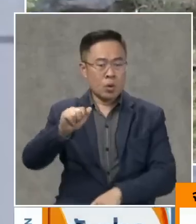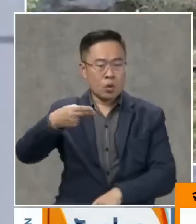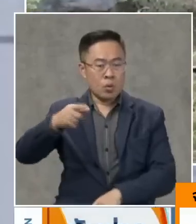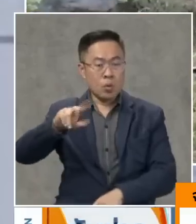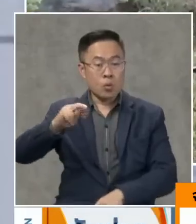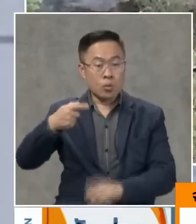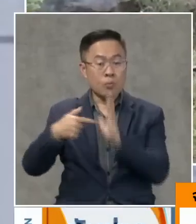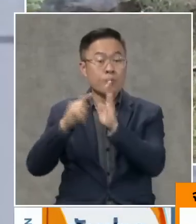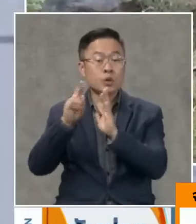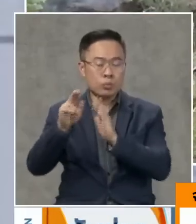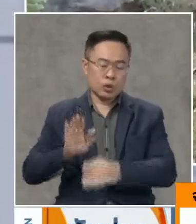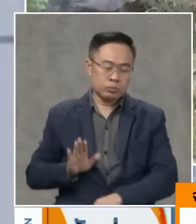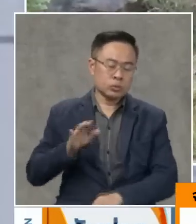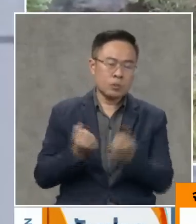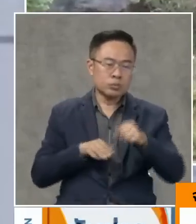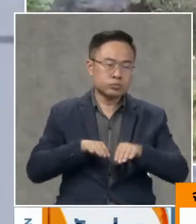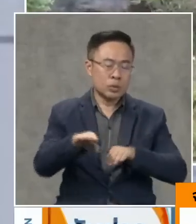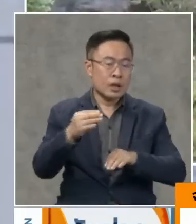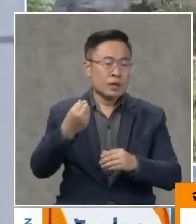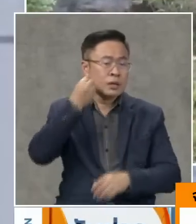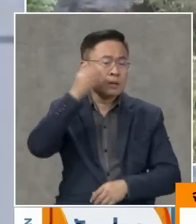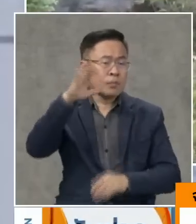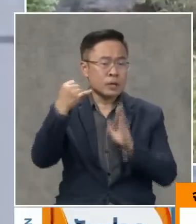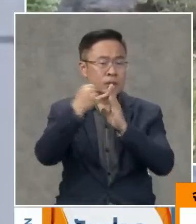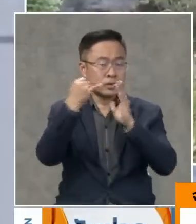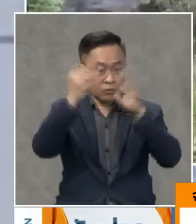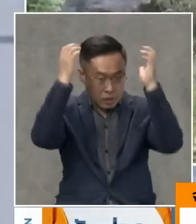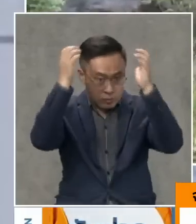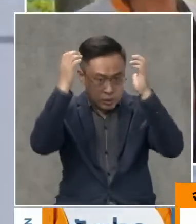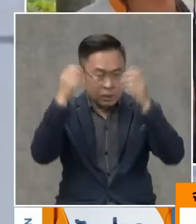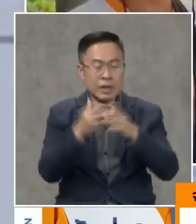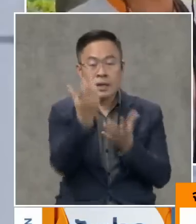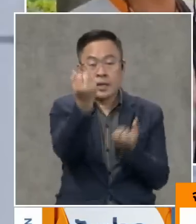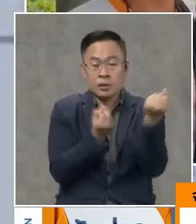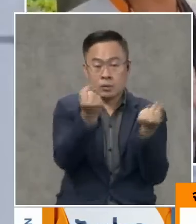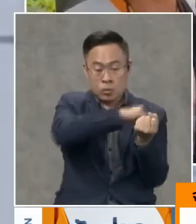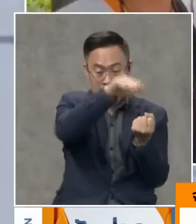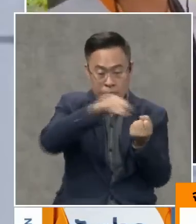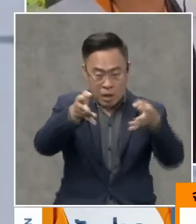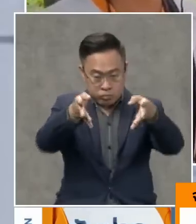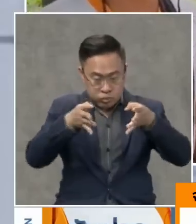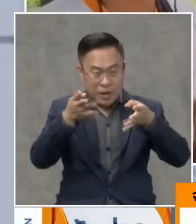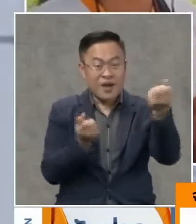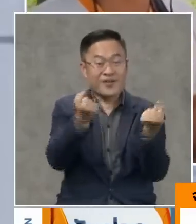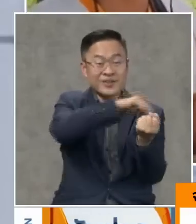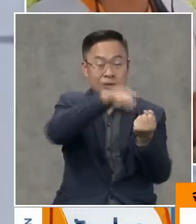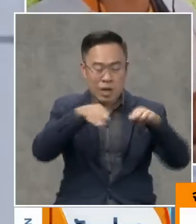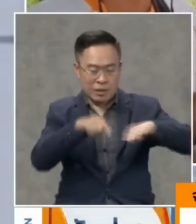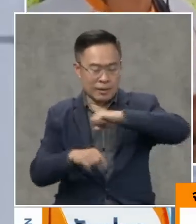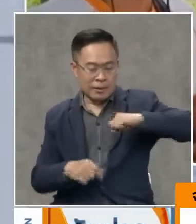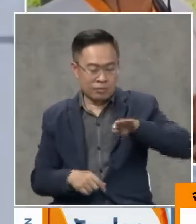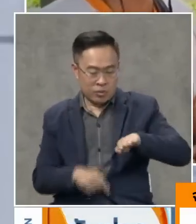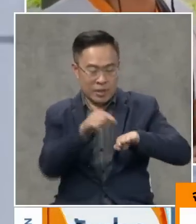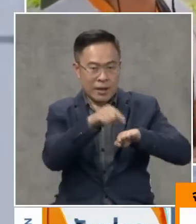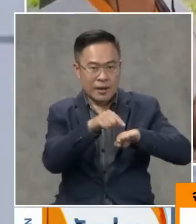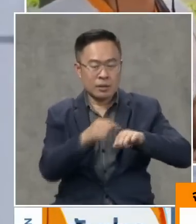แคระหว่างทางขับรถมาถึงช่วงวัดกลุ่มหักปรากฏว่าพบรถกระบะแบบตู้ทึบจอดอยู่ข้างถนนบริเวณเลียบคล